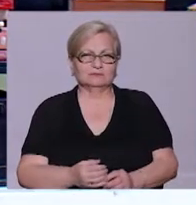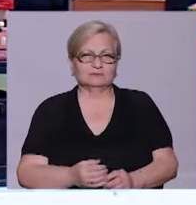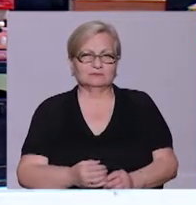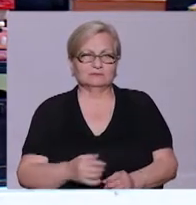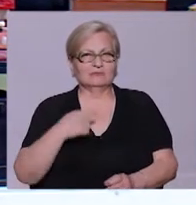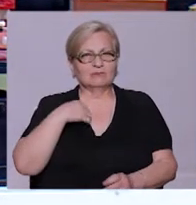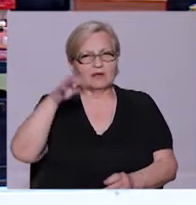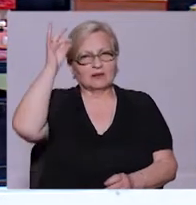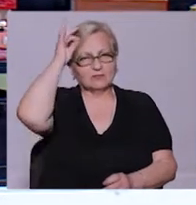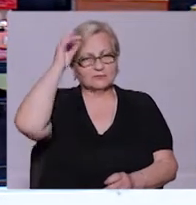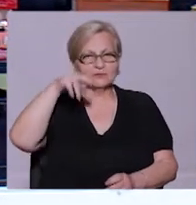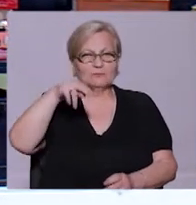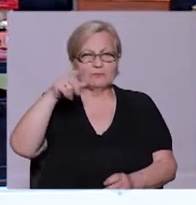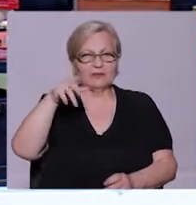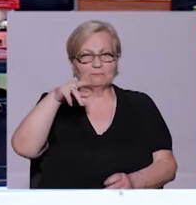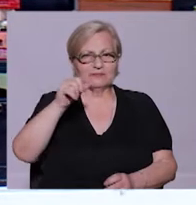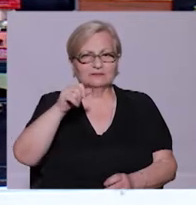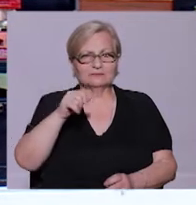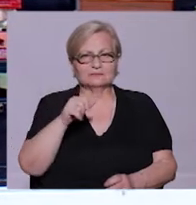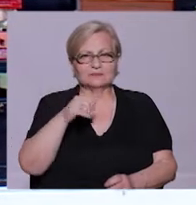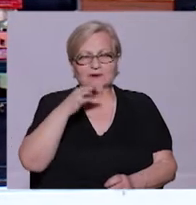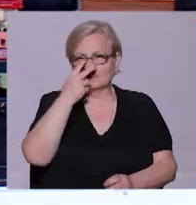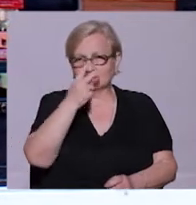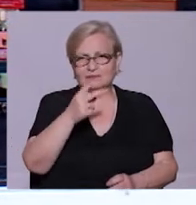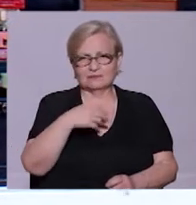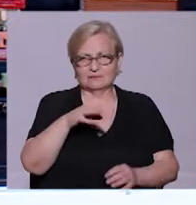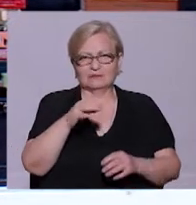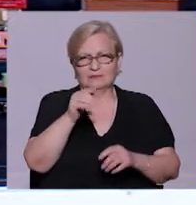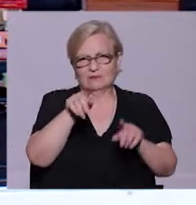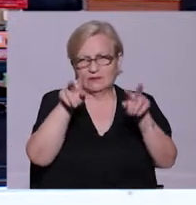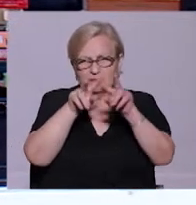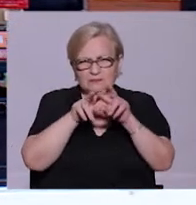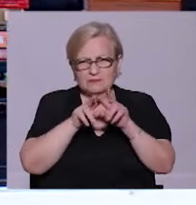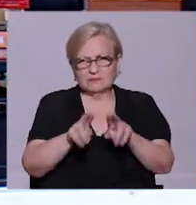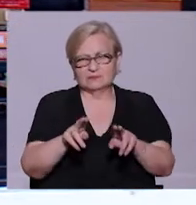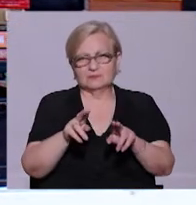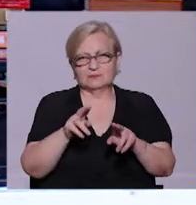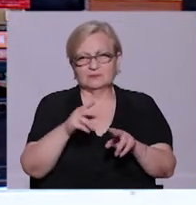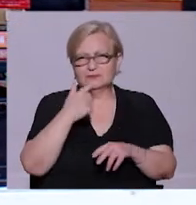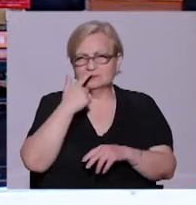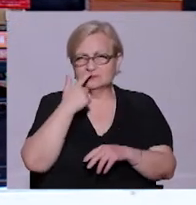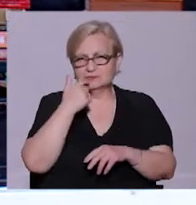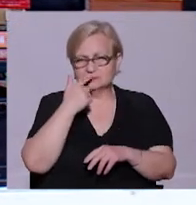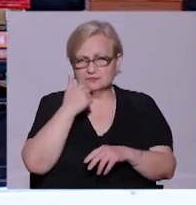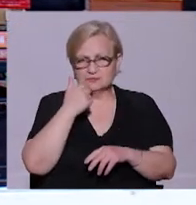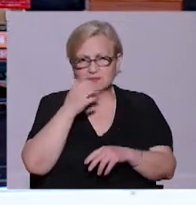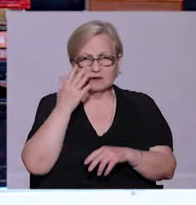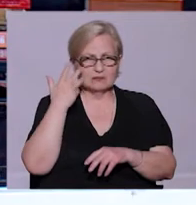მე პეპი გამახსენდა ამ თოჯინის თანახვაზე. ზუსტად ასეთი წითელი